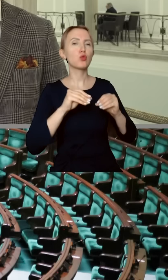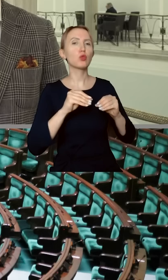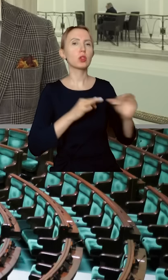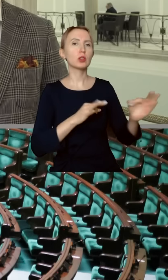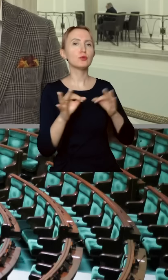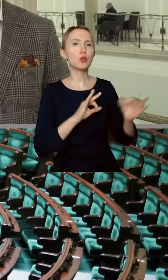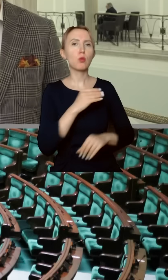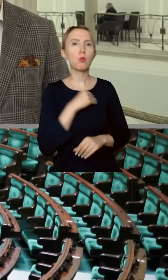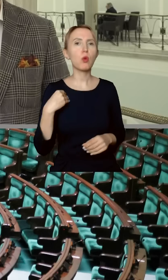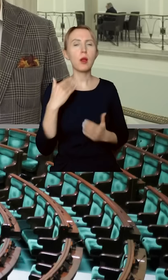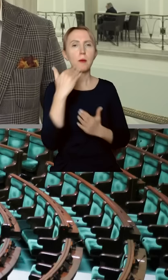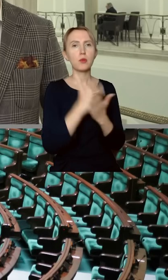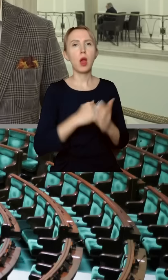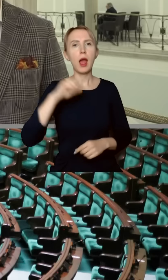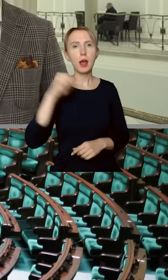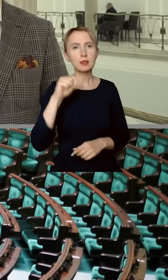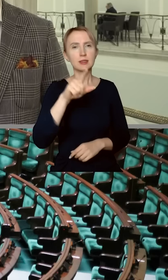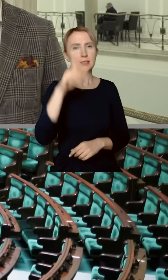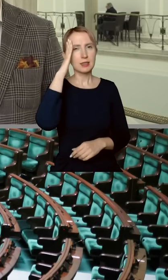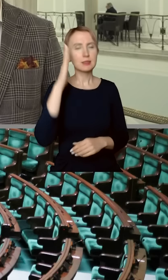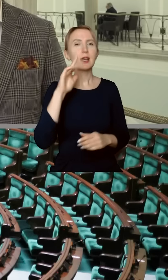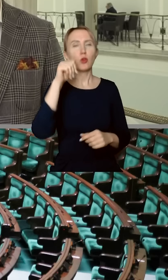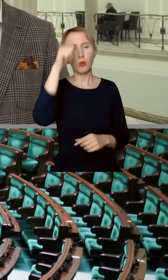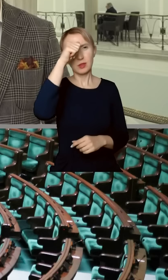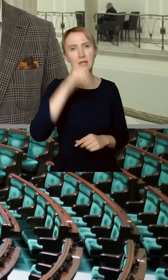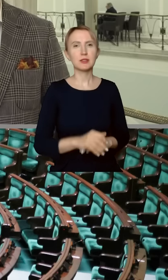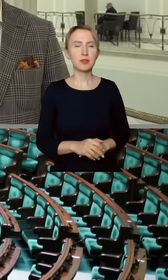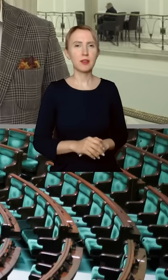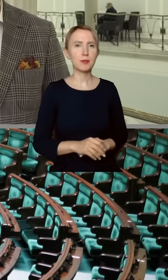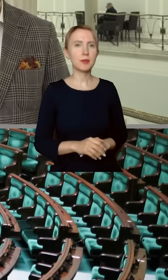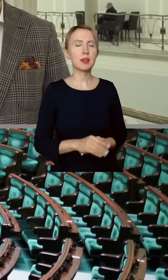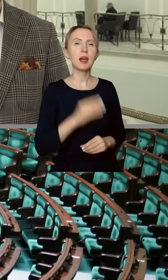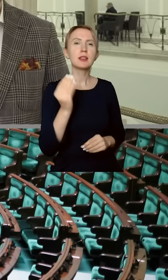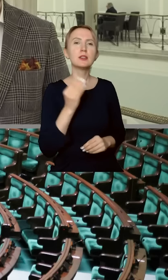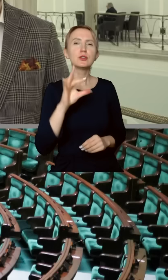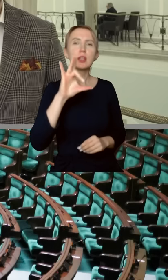historii polskiego programu atomowego, zna tą nazwę. Jeszcze Gierkowska,